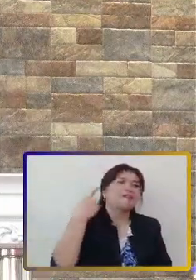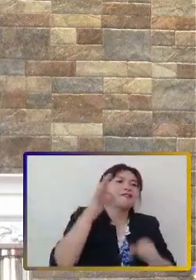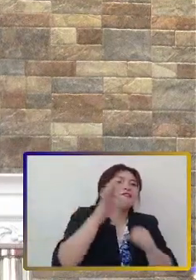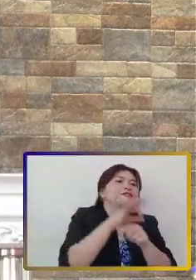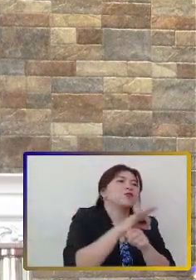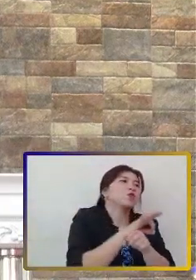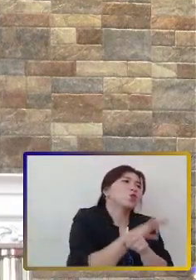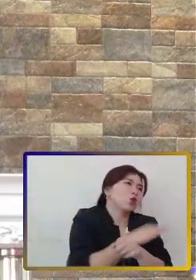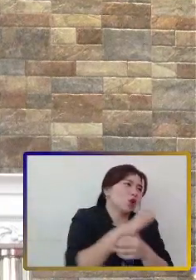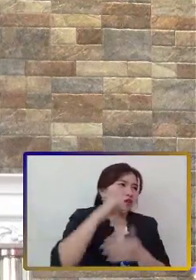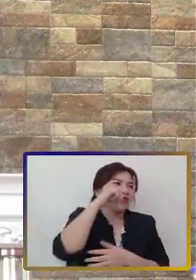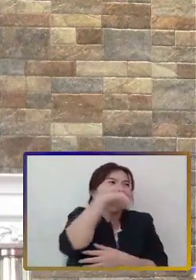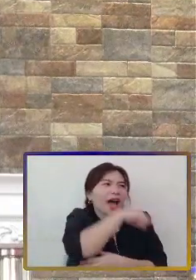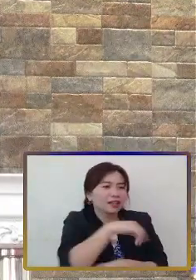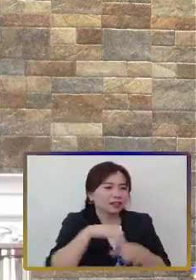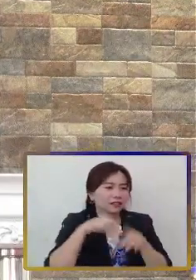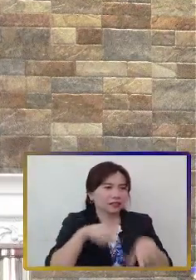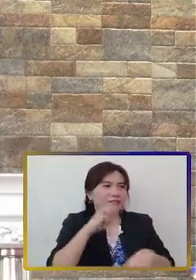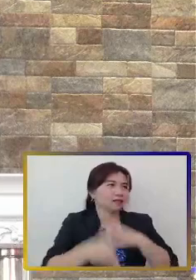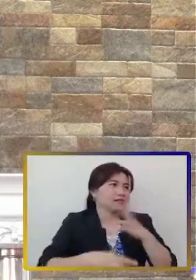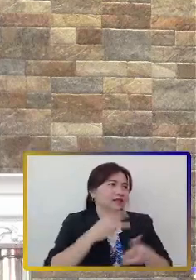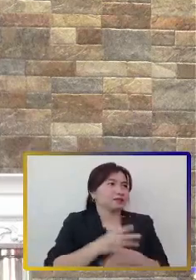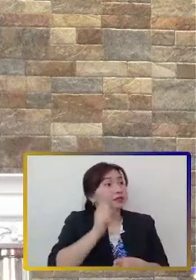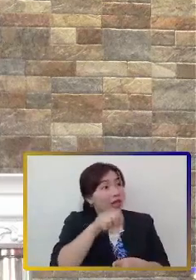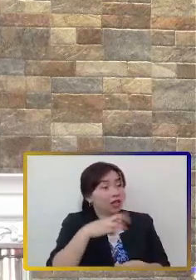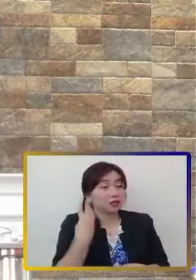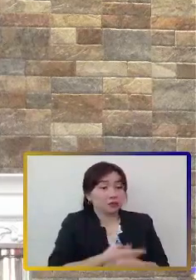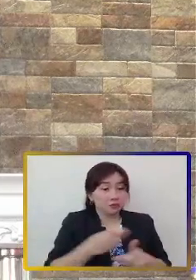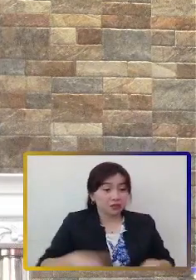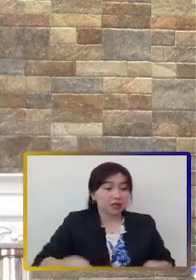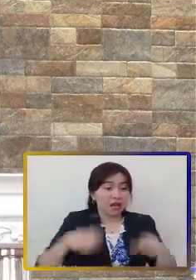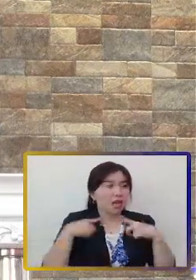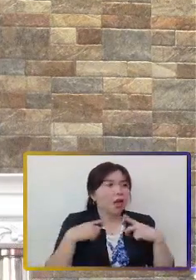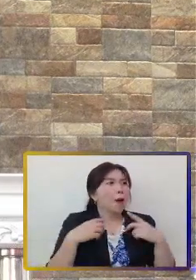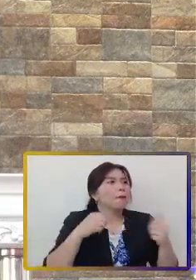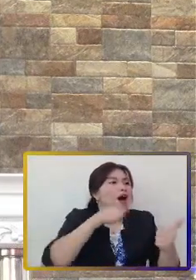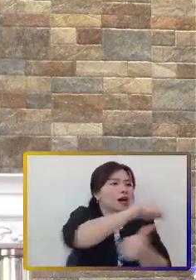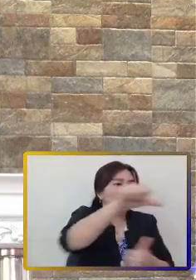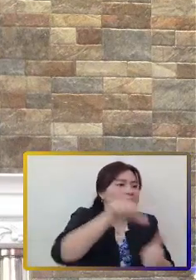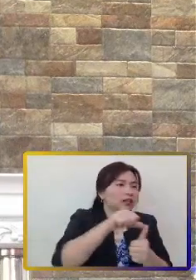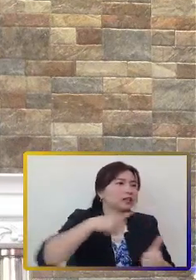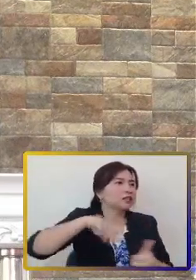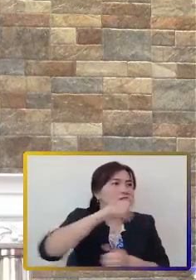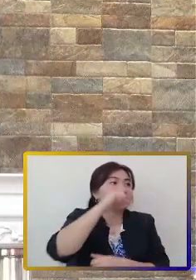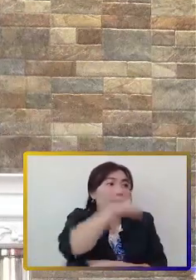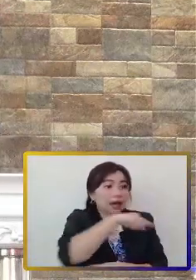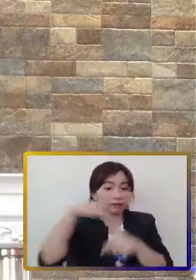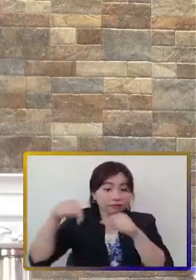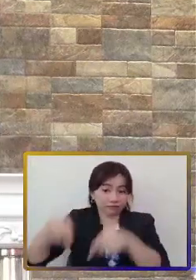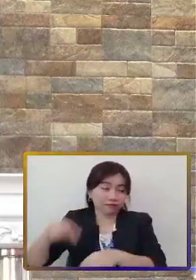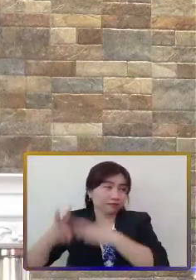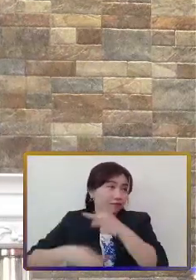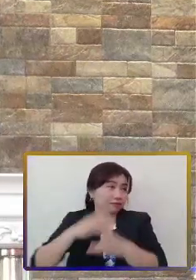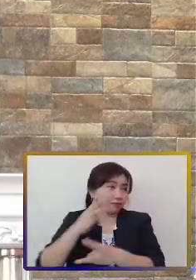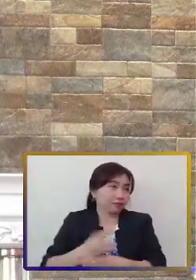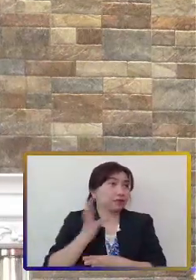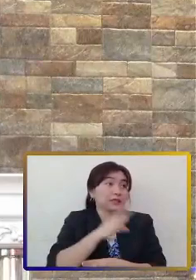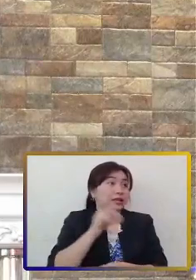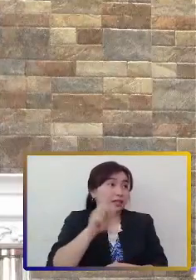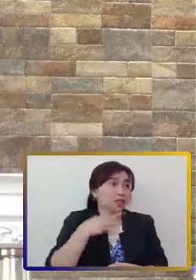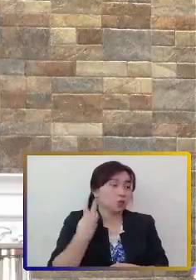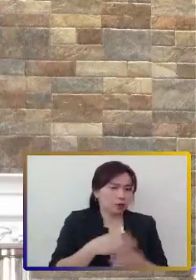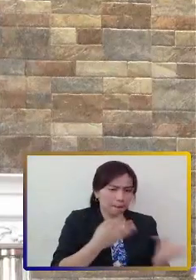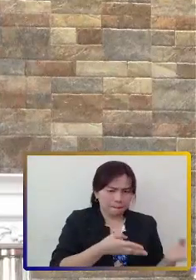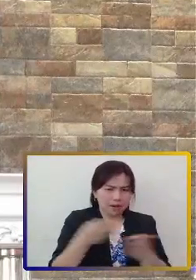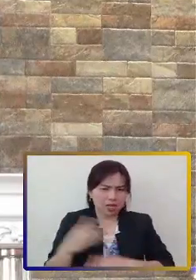kasinungalingan namumuhay tayo napapaligiran tayo ng kasinungalingan ng mundong ito dala-dala ng